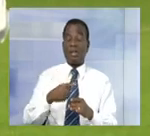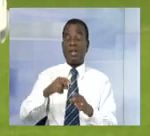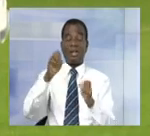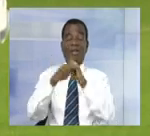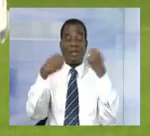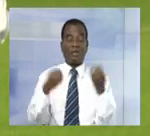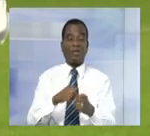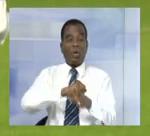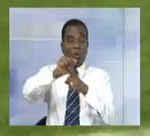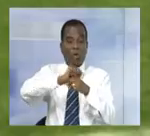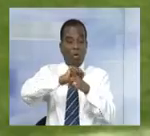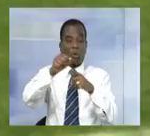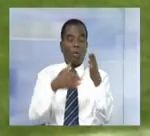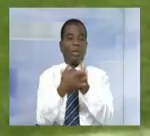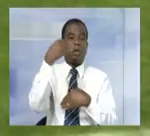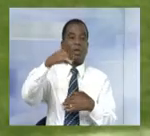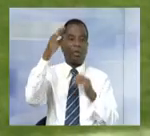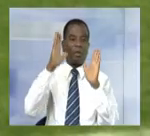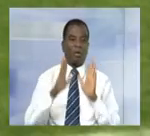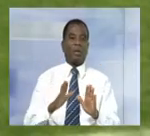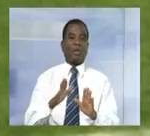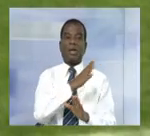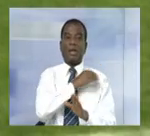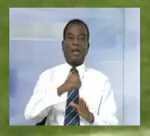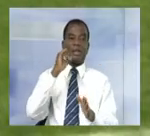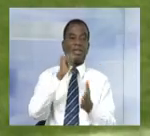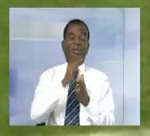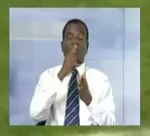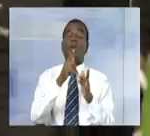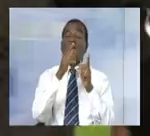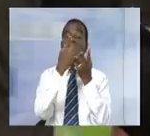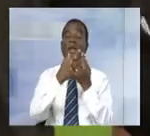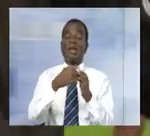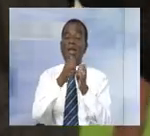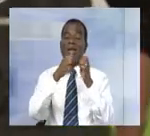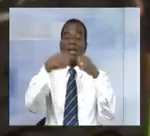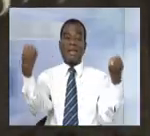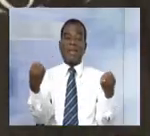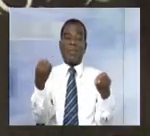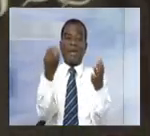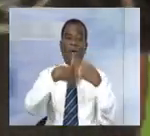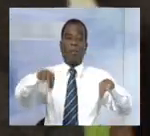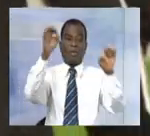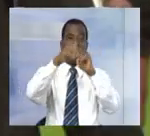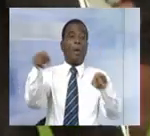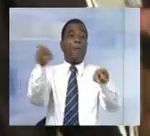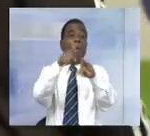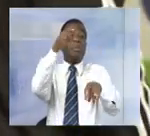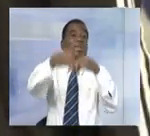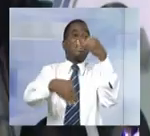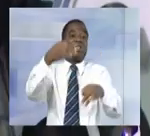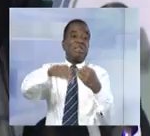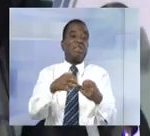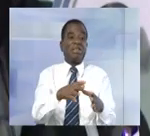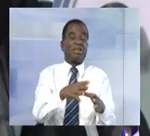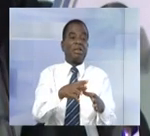entraînés par le français Christian Gourcuff, font clairement figure de favoris, même si la délocalisation de la compétition ne fait guère leur affaire.